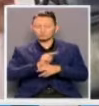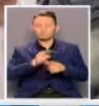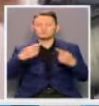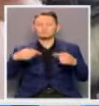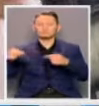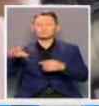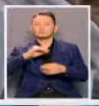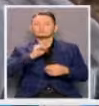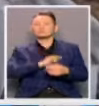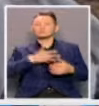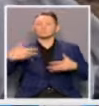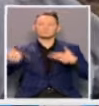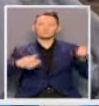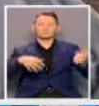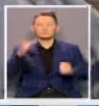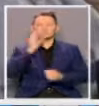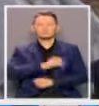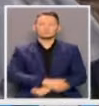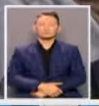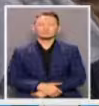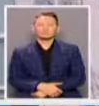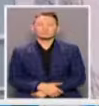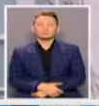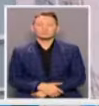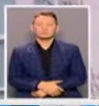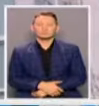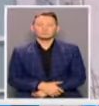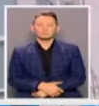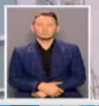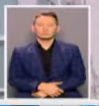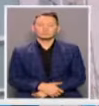мекемелердің сұранысын қанағаттандырады. Жандос Темірғалиев, Өнербек Жаңабай, жаңалықтар қызметі.